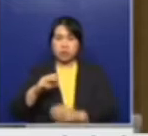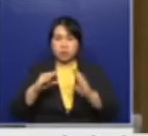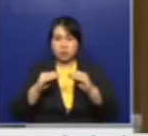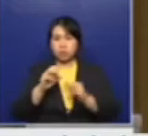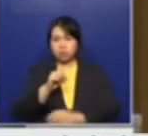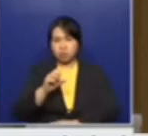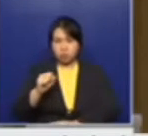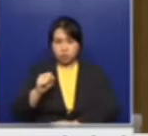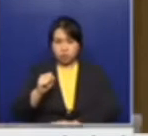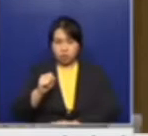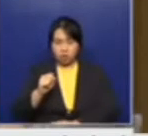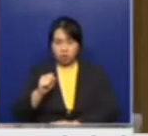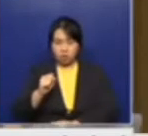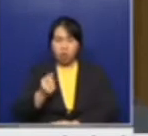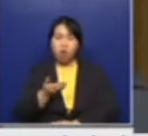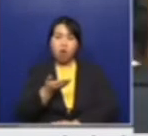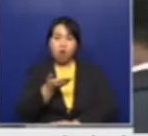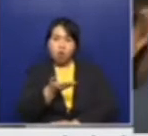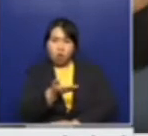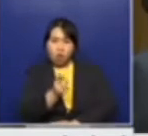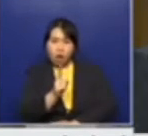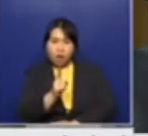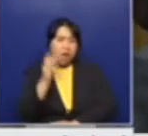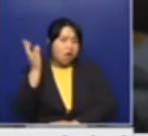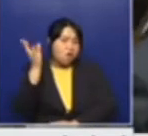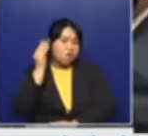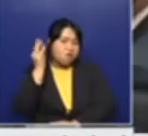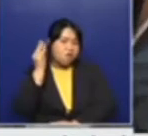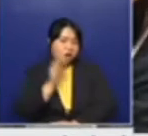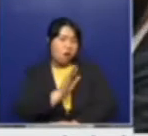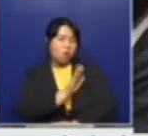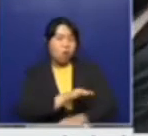การรับฟังความคิดเห็นของนักเรียนนิสิตนักศึกษ